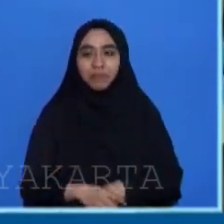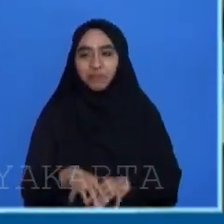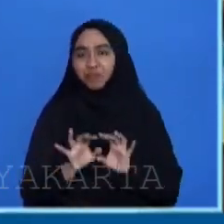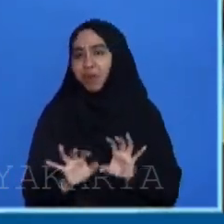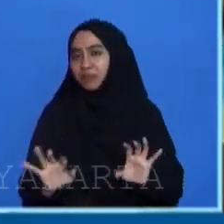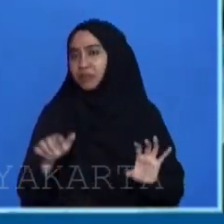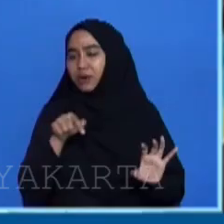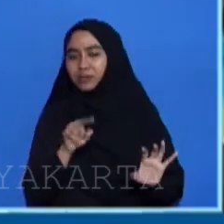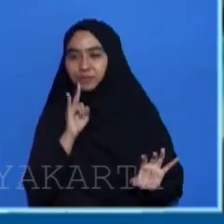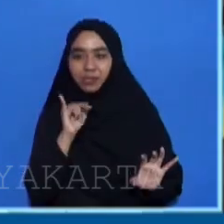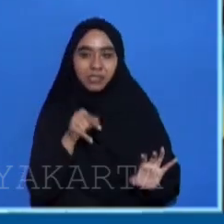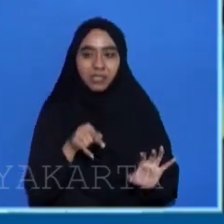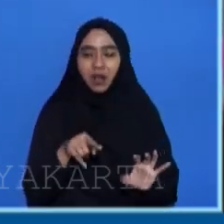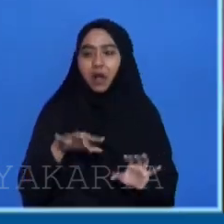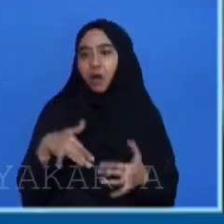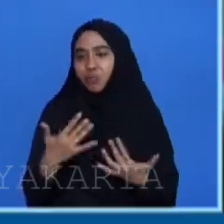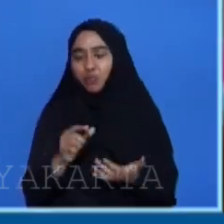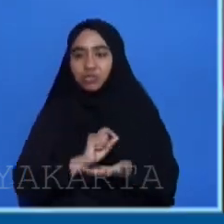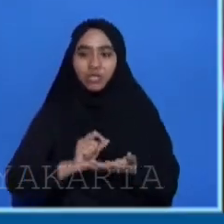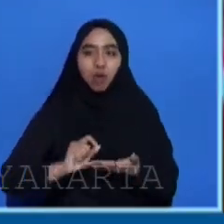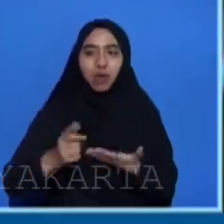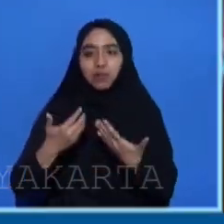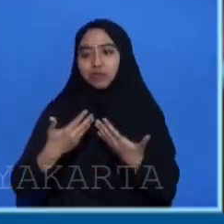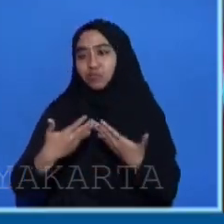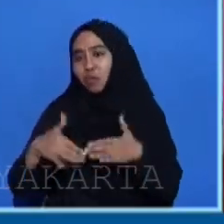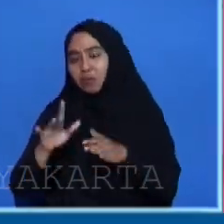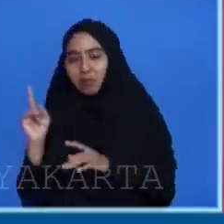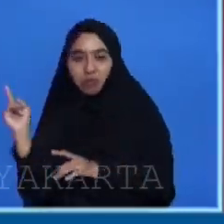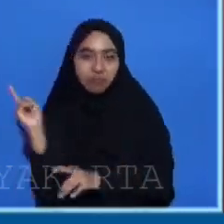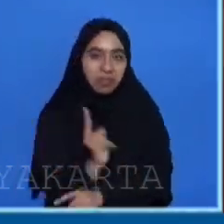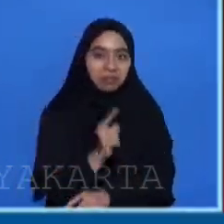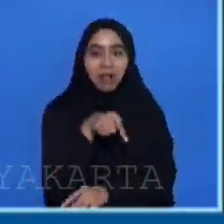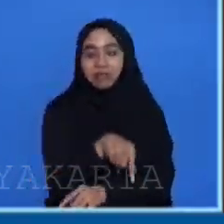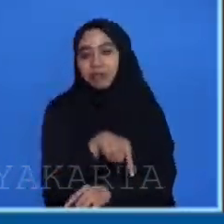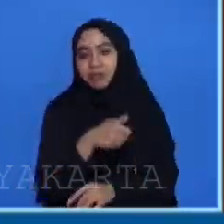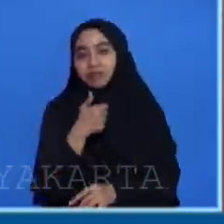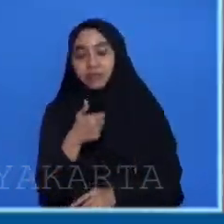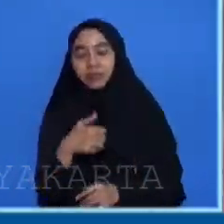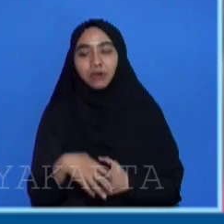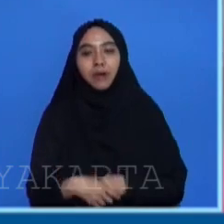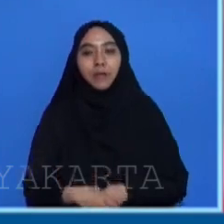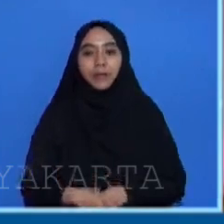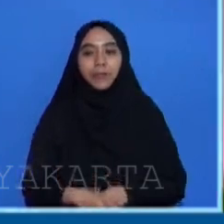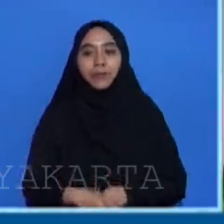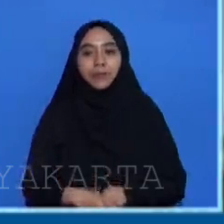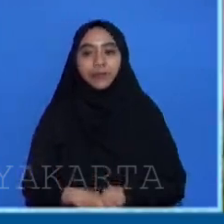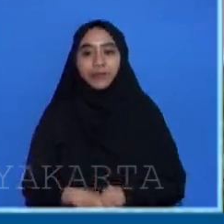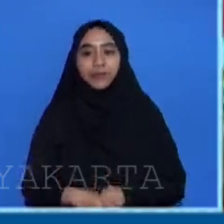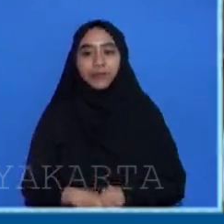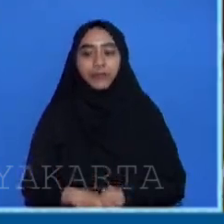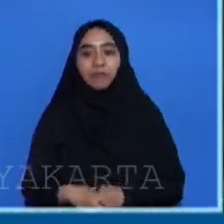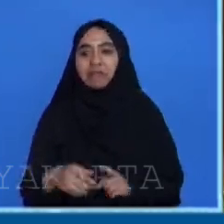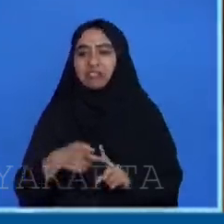sekolah mampir ing taman meniko miturut panglolo papan meniko organ sangat